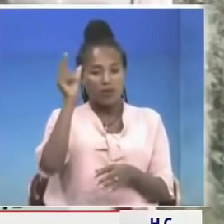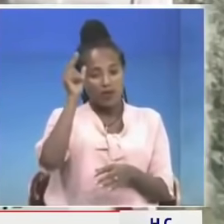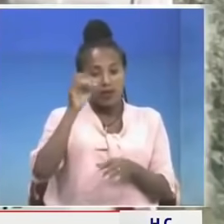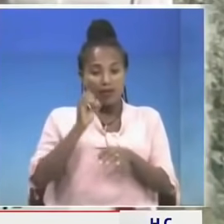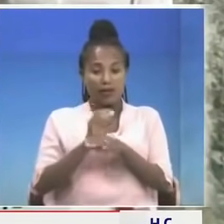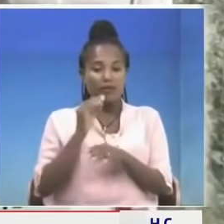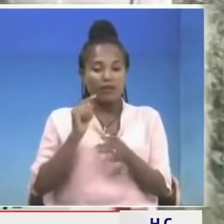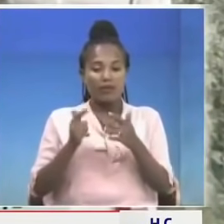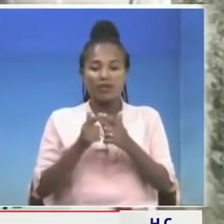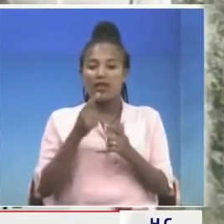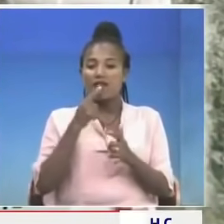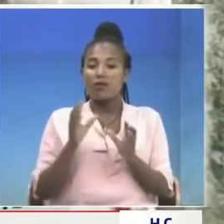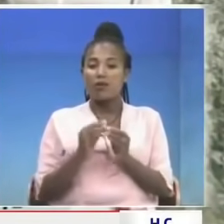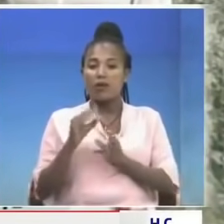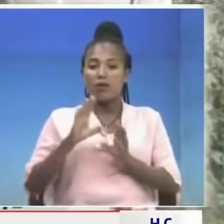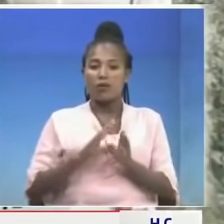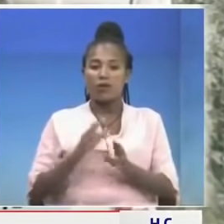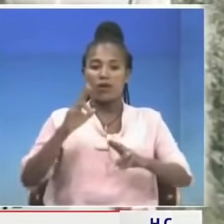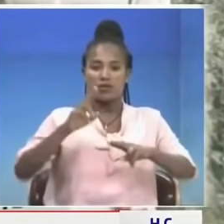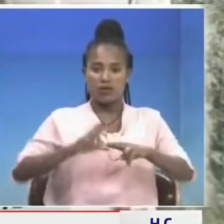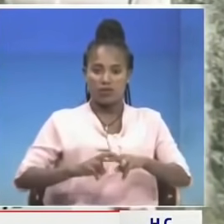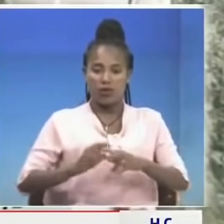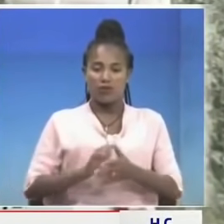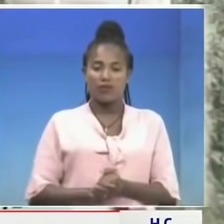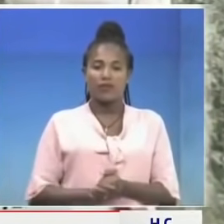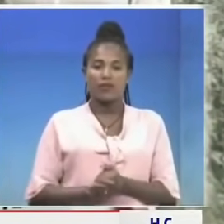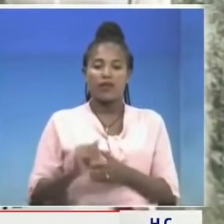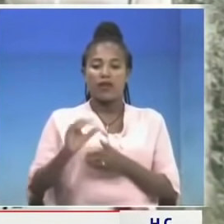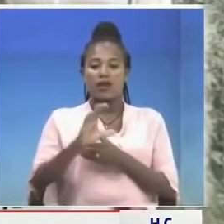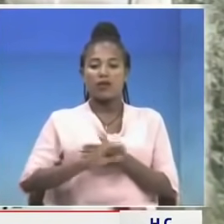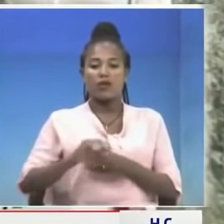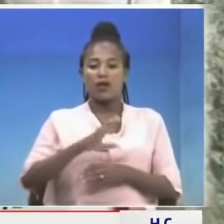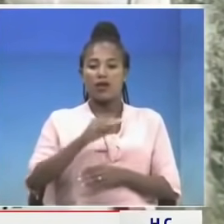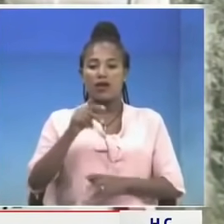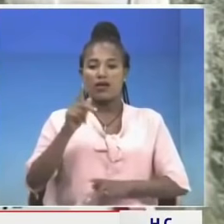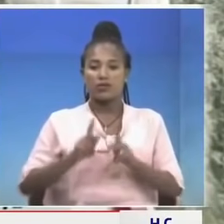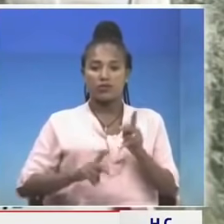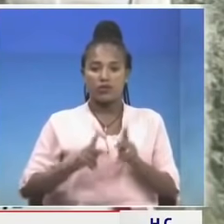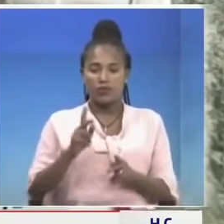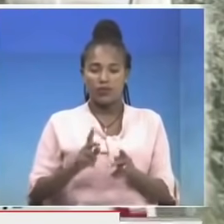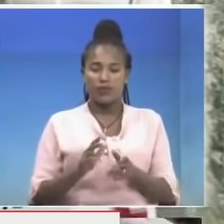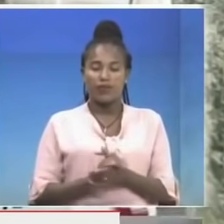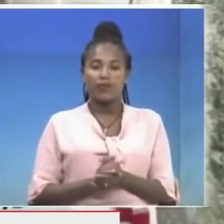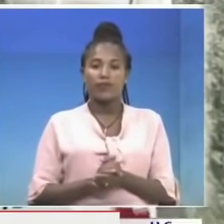ቤት ምክትል አፈ ጉባኤ አድርጎ ሰይሟል። ከሀገሪቷና ከህዝቡ